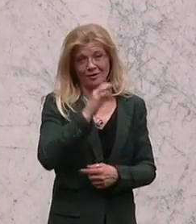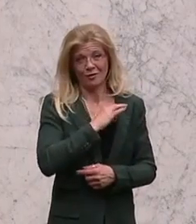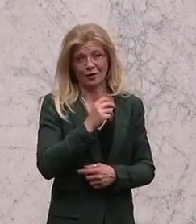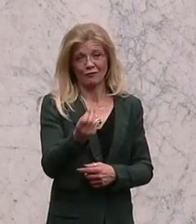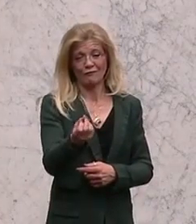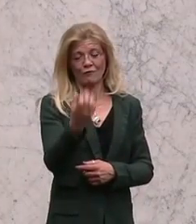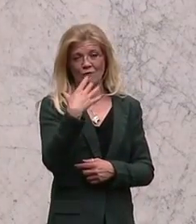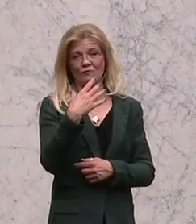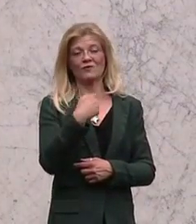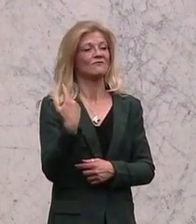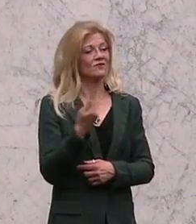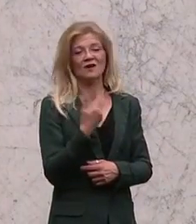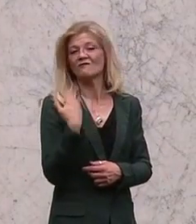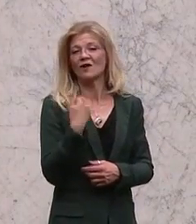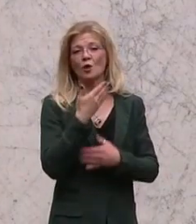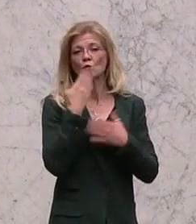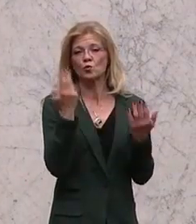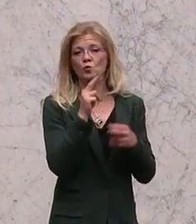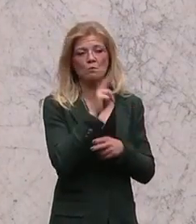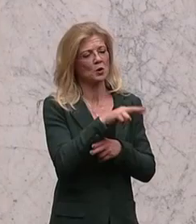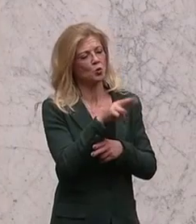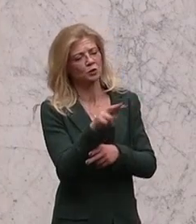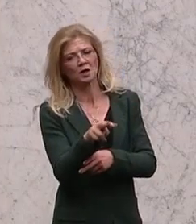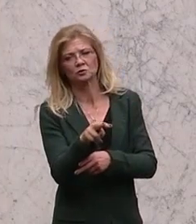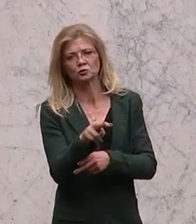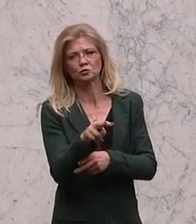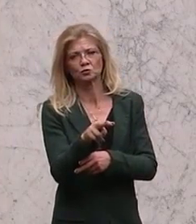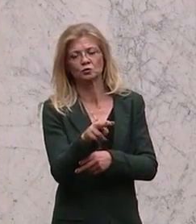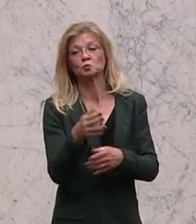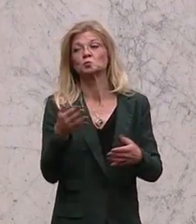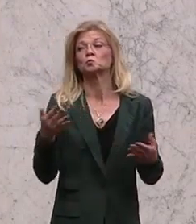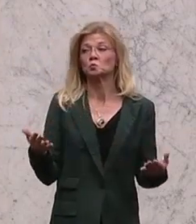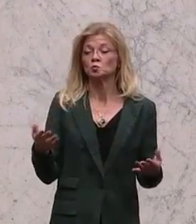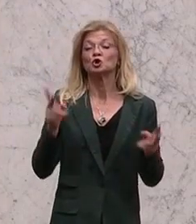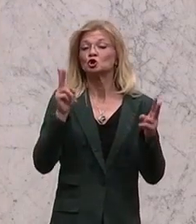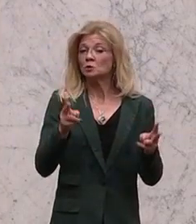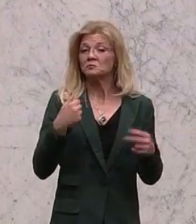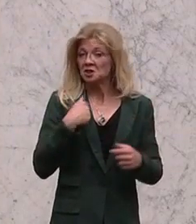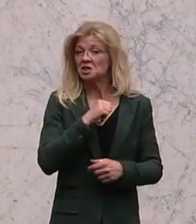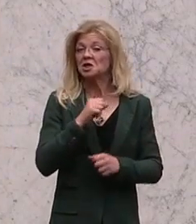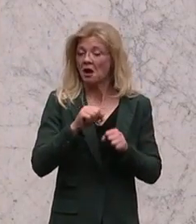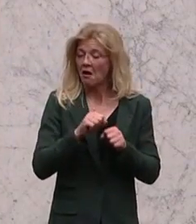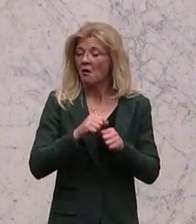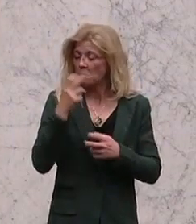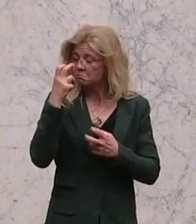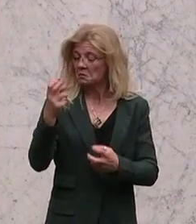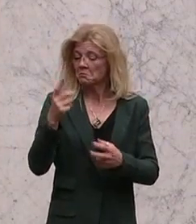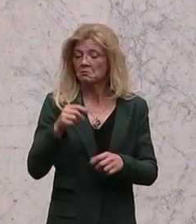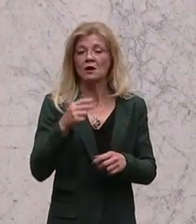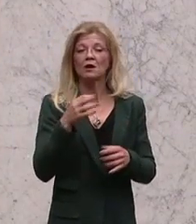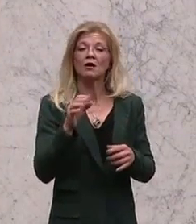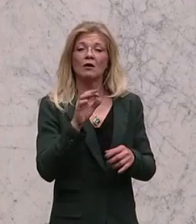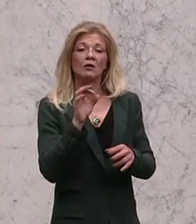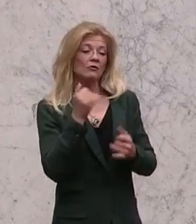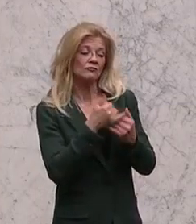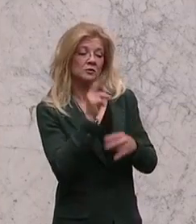Begutachtung gemacht haben. Ja, ich bin auch immer ein Fan von Begutachtung, aber in diesem Fall, wenn man wahrnimmt,